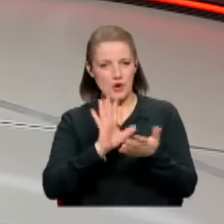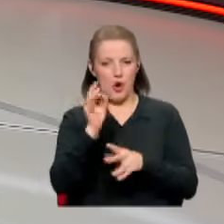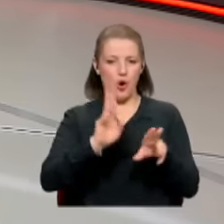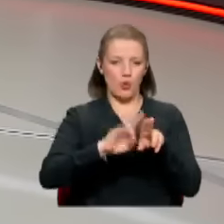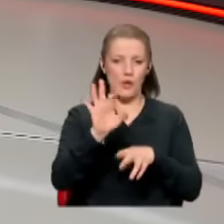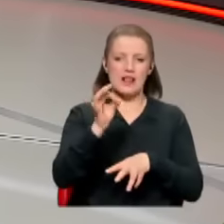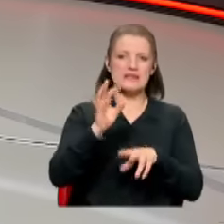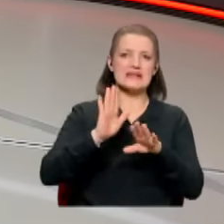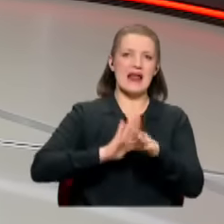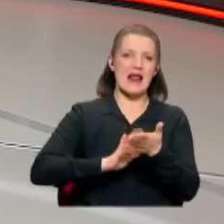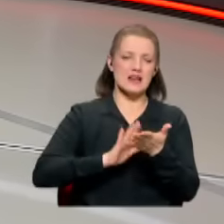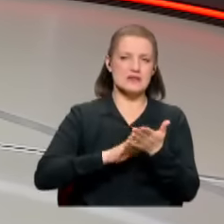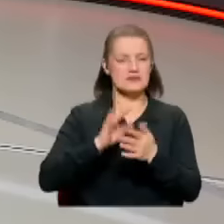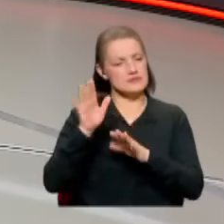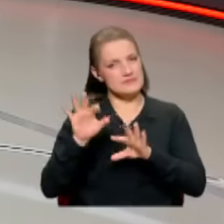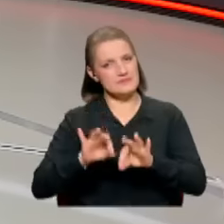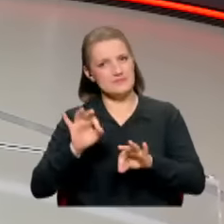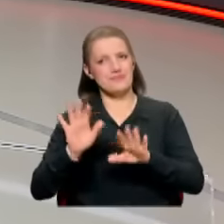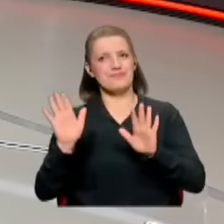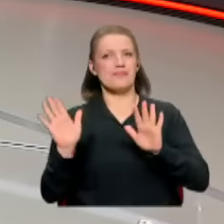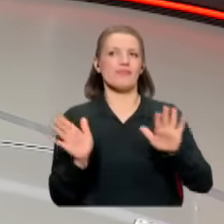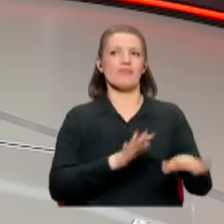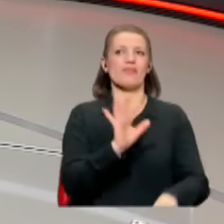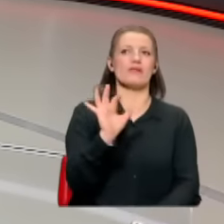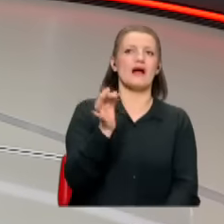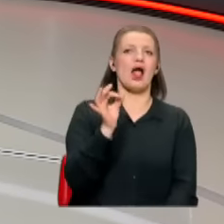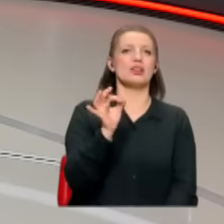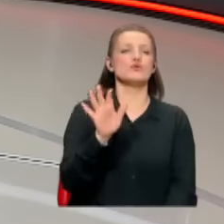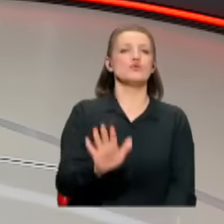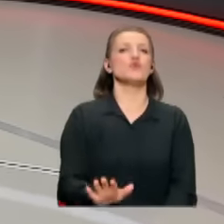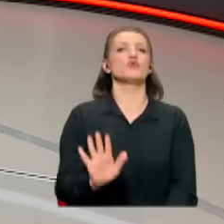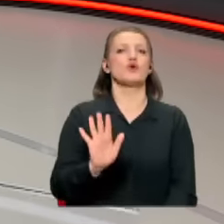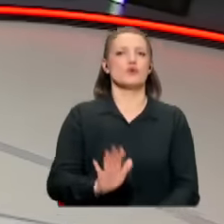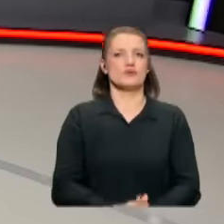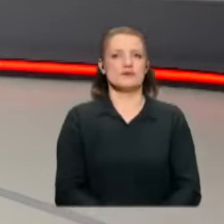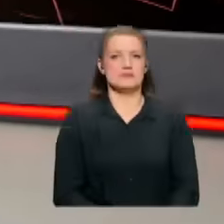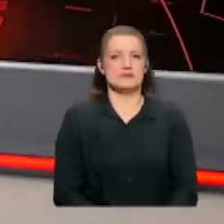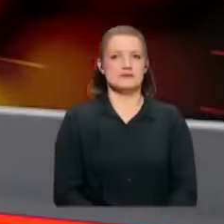ismi var ki. Hadi bakalım geçiyoruz şimdi. Altın, altın durmuyor.